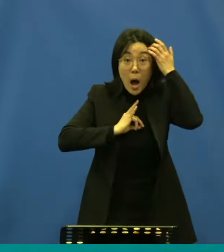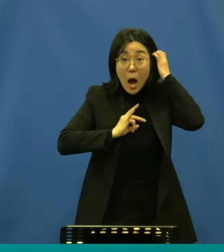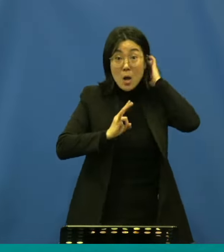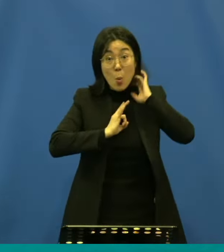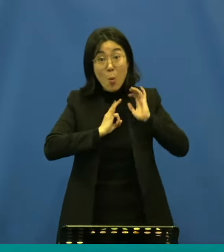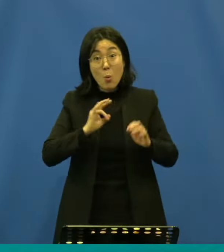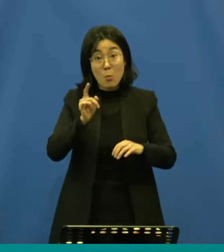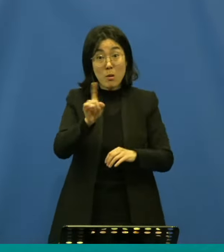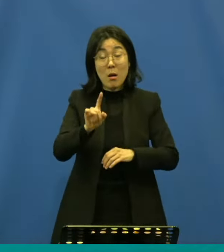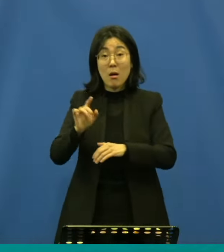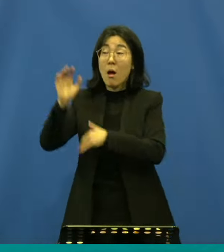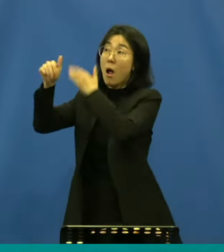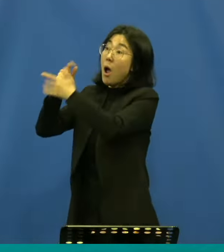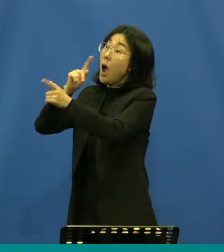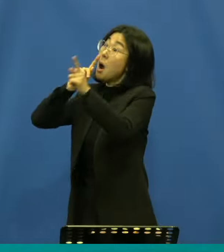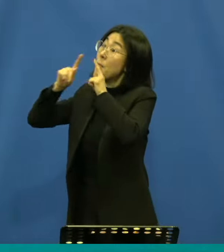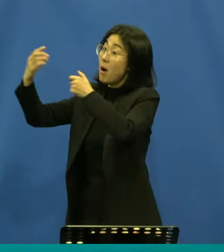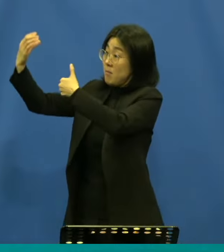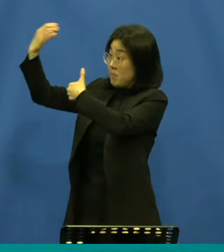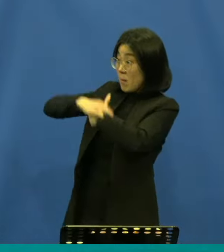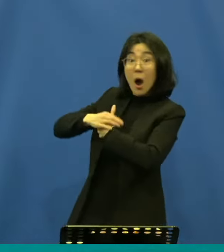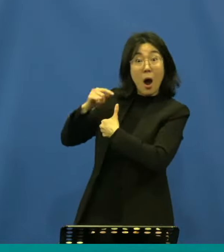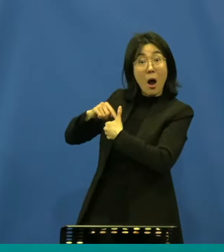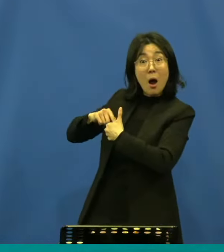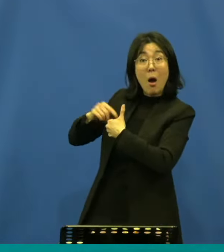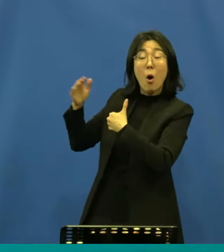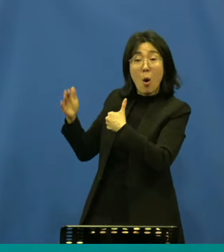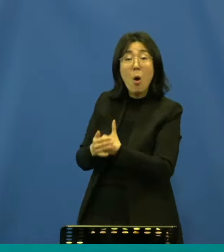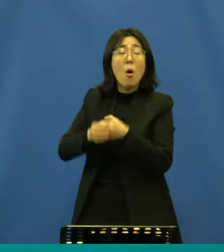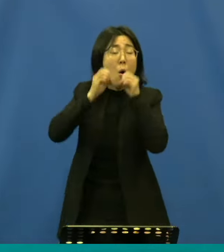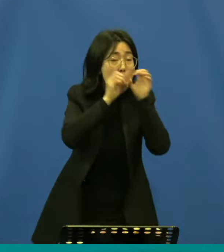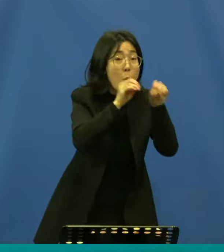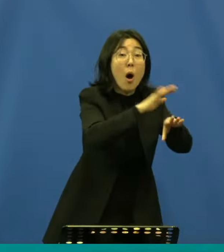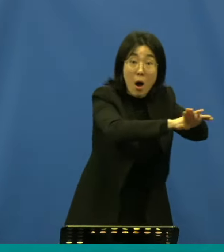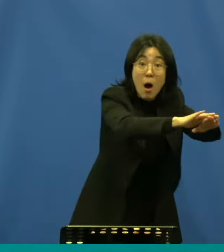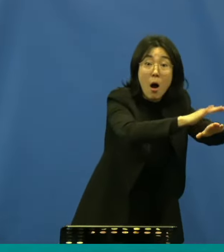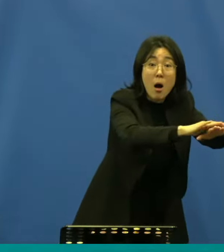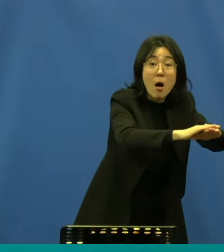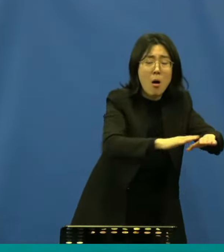말씀을 대언했고 그 대언의 결과가 너무 놀라운 역사가 일어난 거예요. 니느웨.